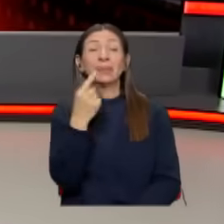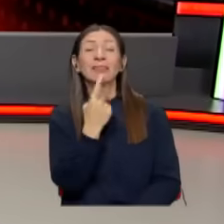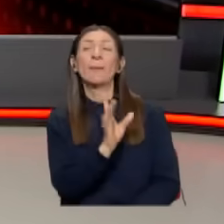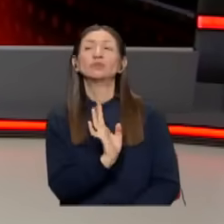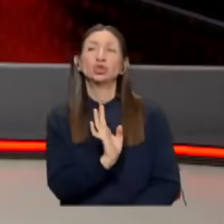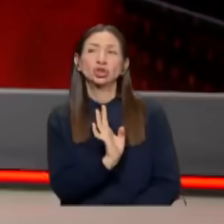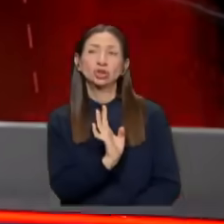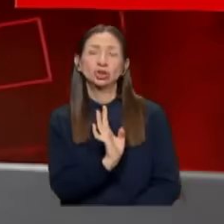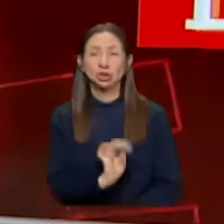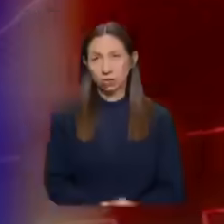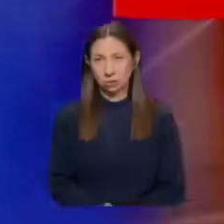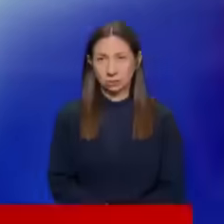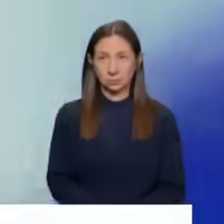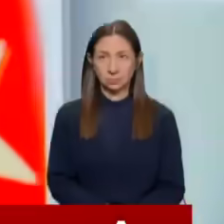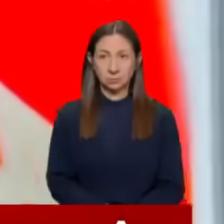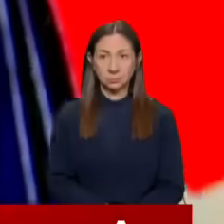dememiş.